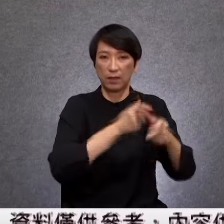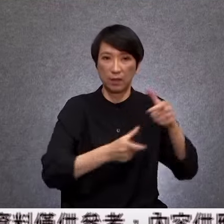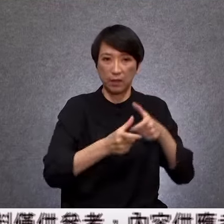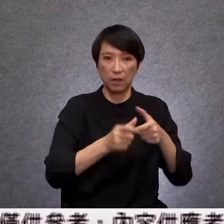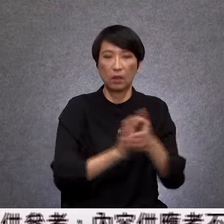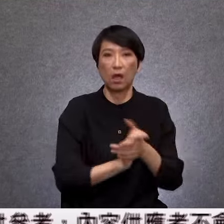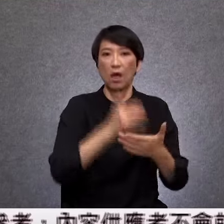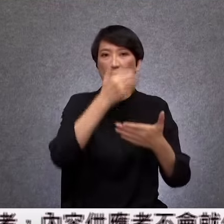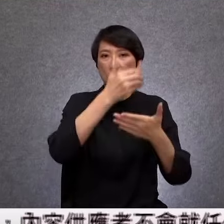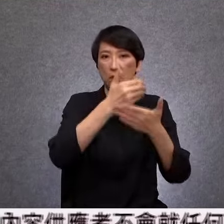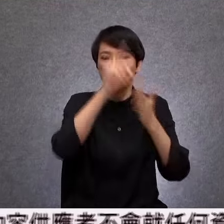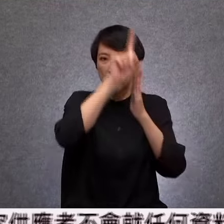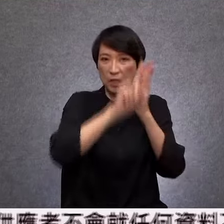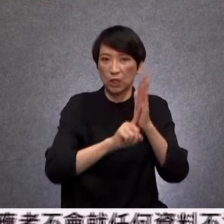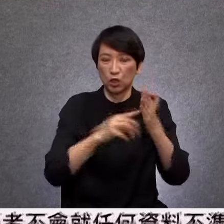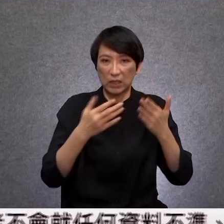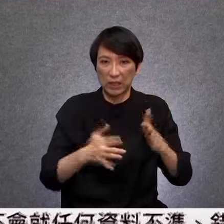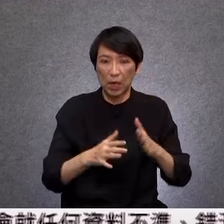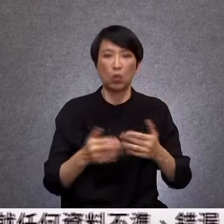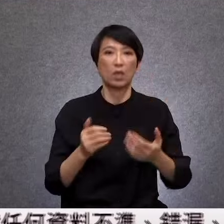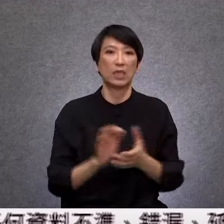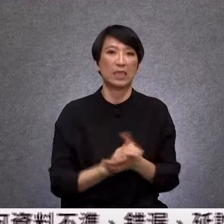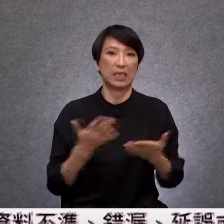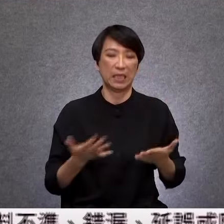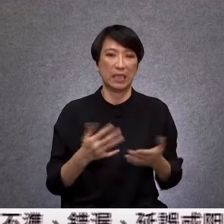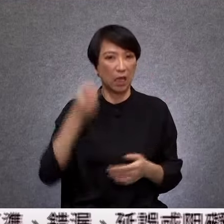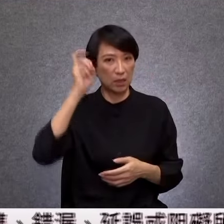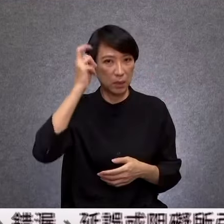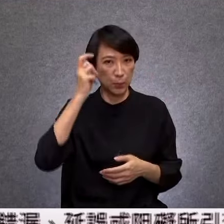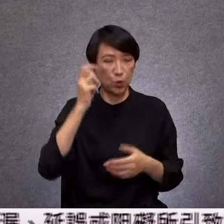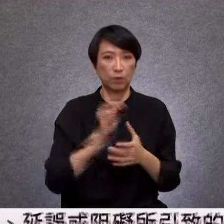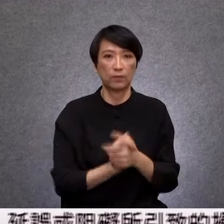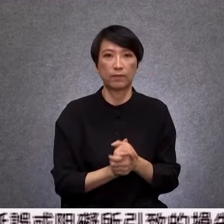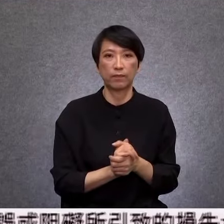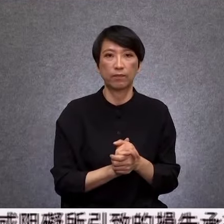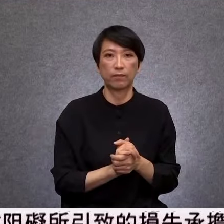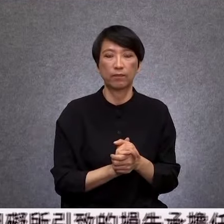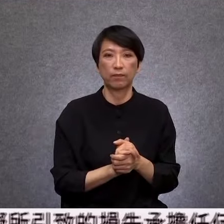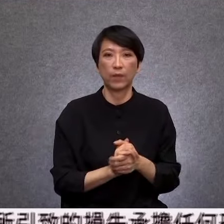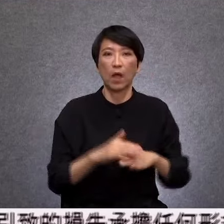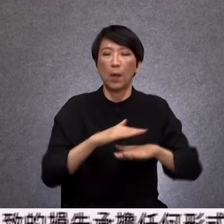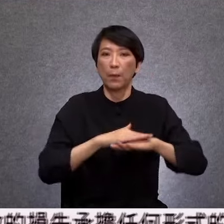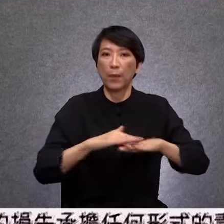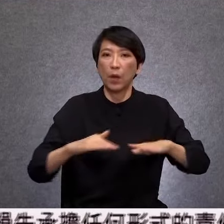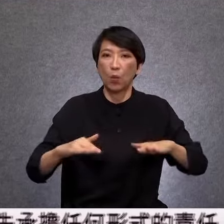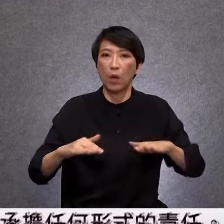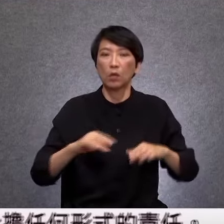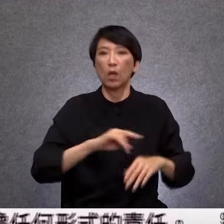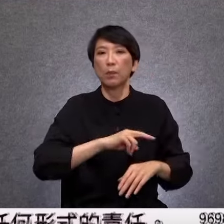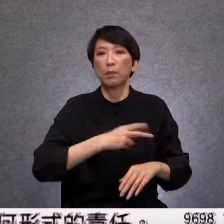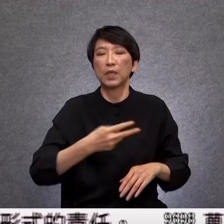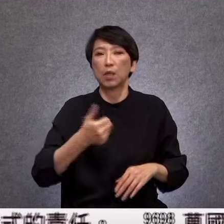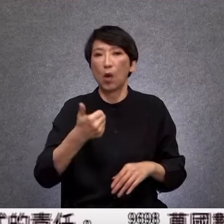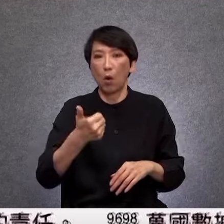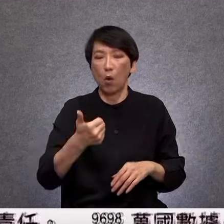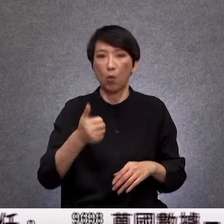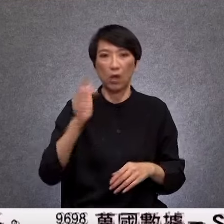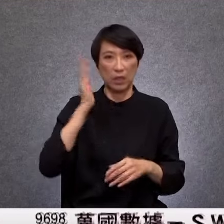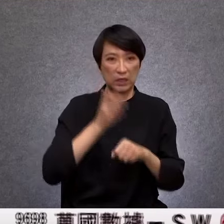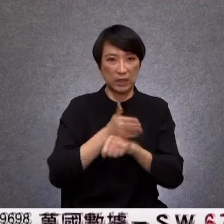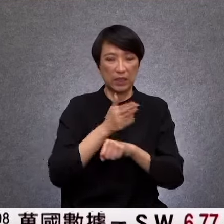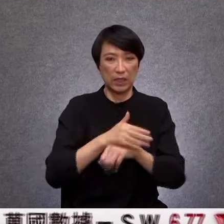寬鬆啲嘅。內地嘅經濟經過一個調整之後，喺而家嚟講咧，我哋嘅研判都係穩中向好